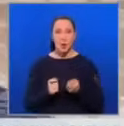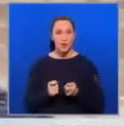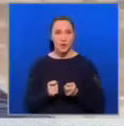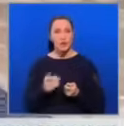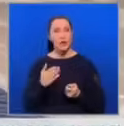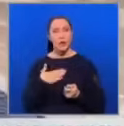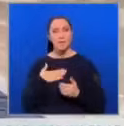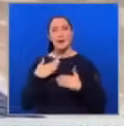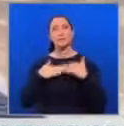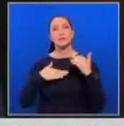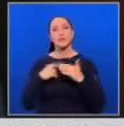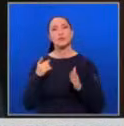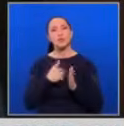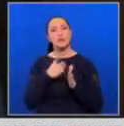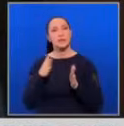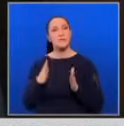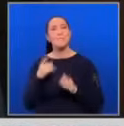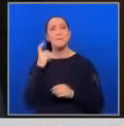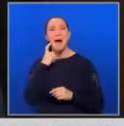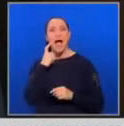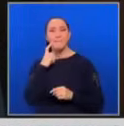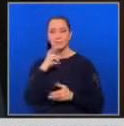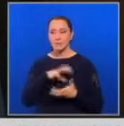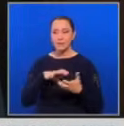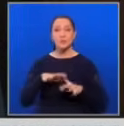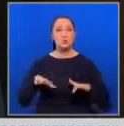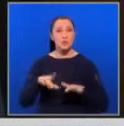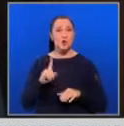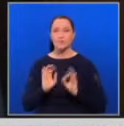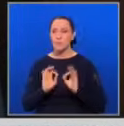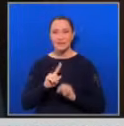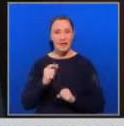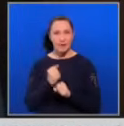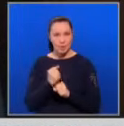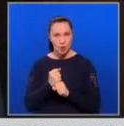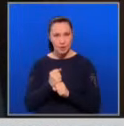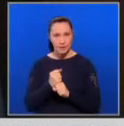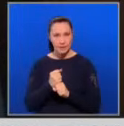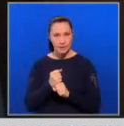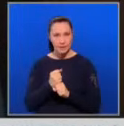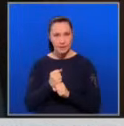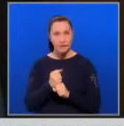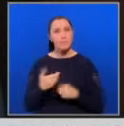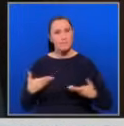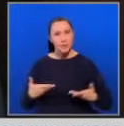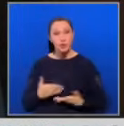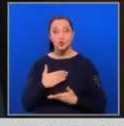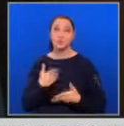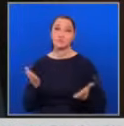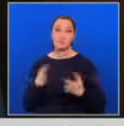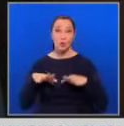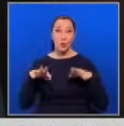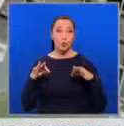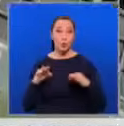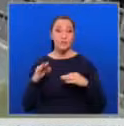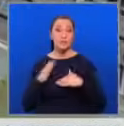има изграден тоя етап един байпас при кризисни ситуации който в момента не работи при нужда имаме готовност да